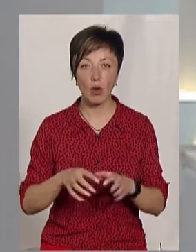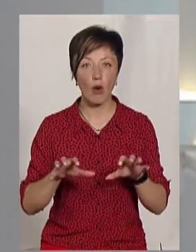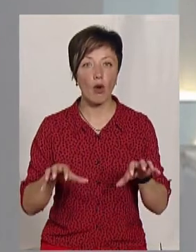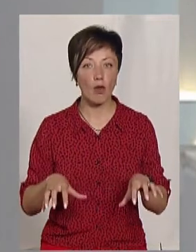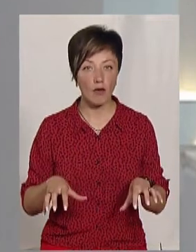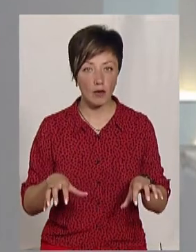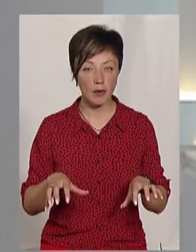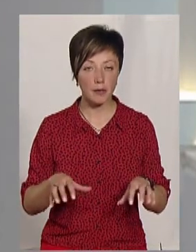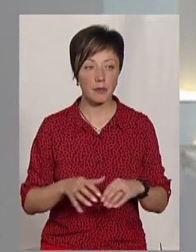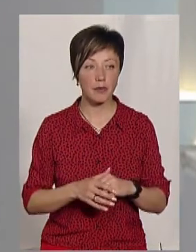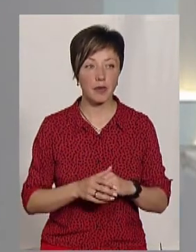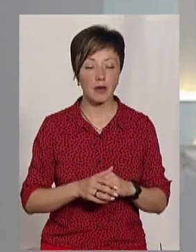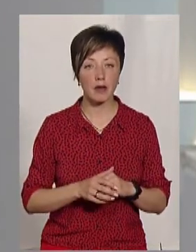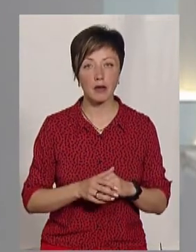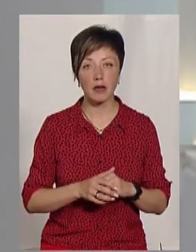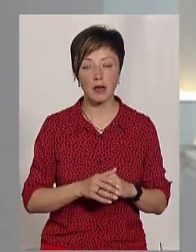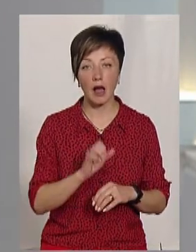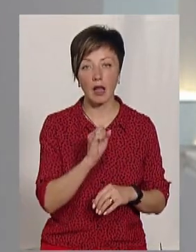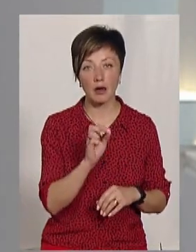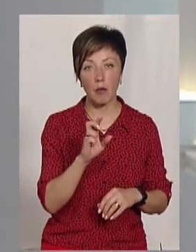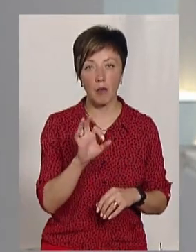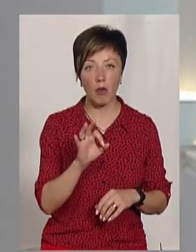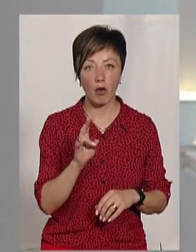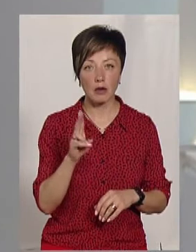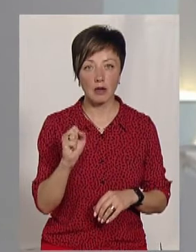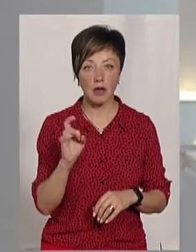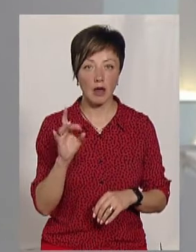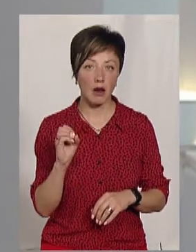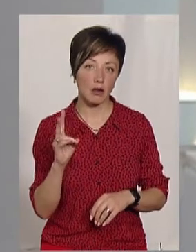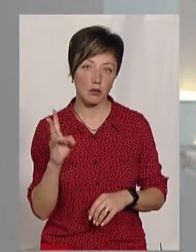міського голови, Хмельницького міського голови Андрієм Бондаренком.